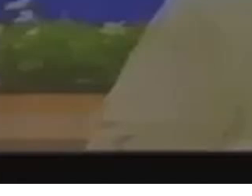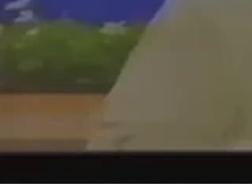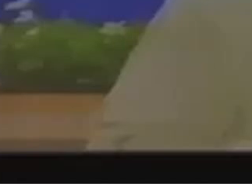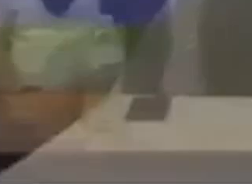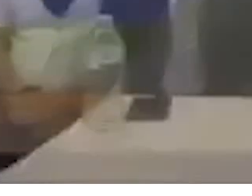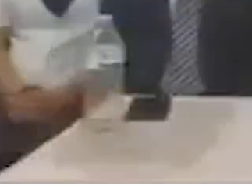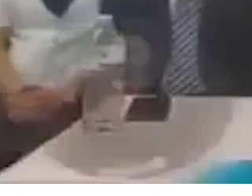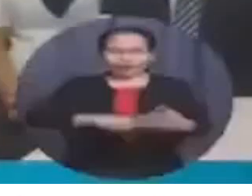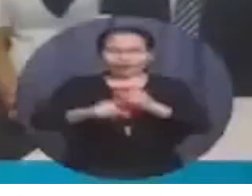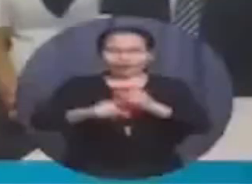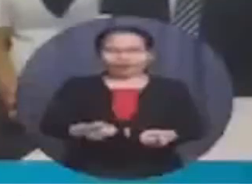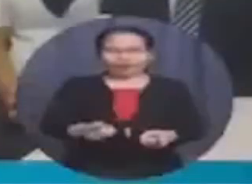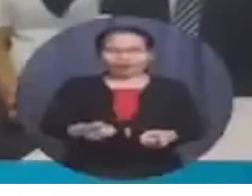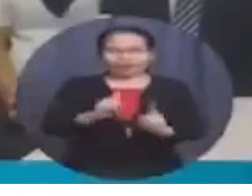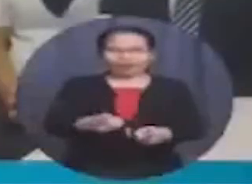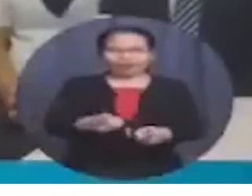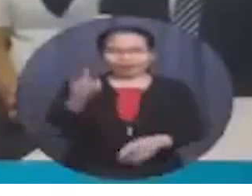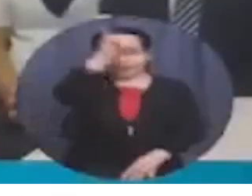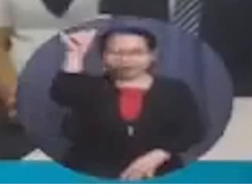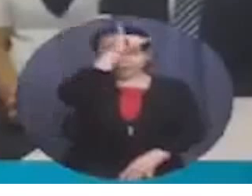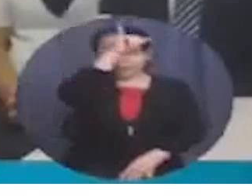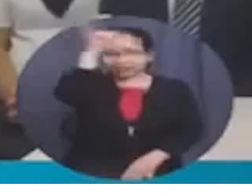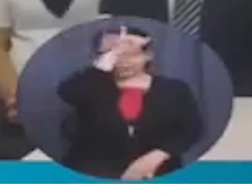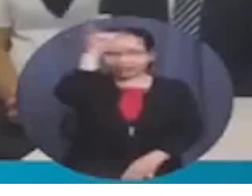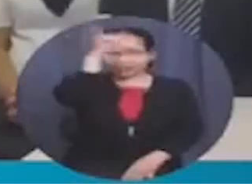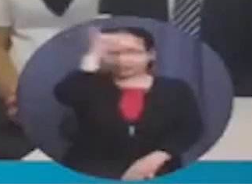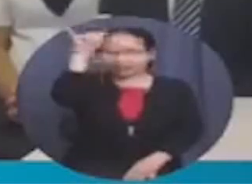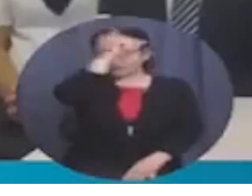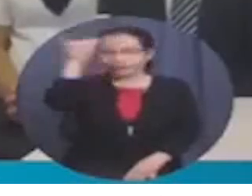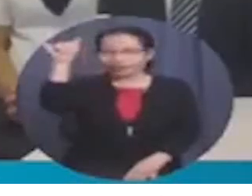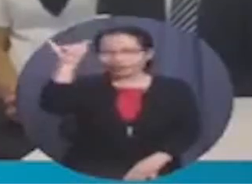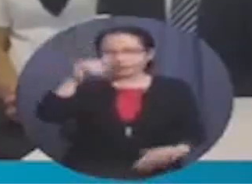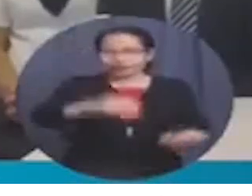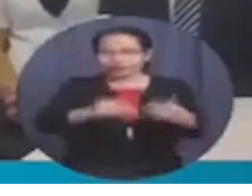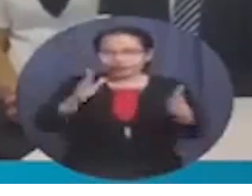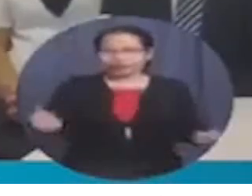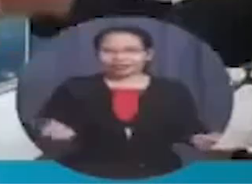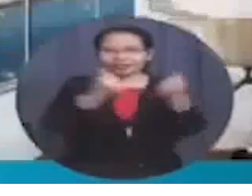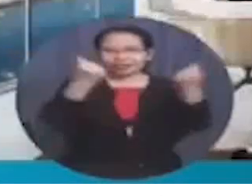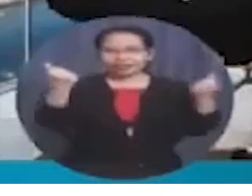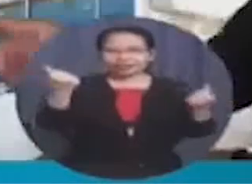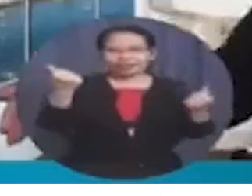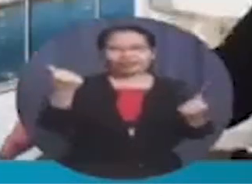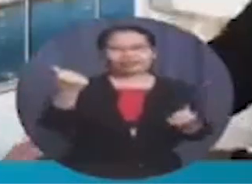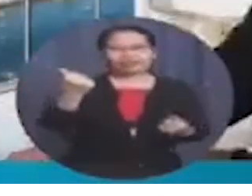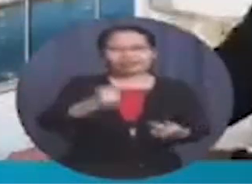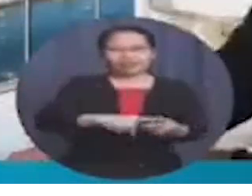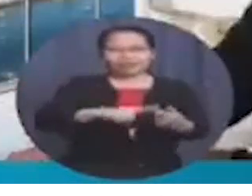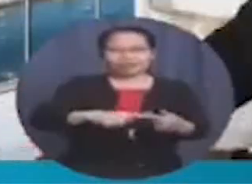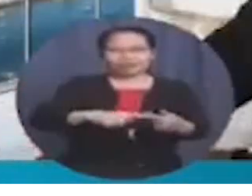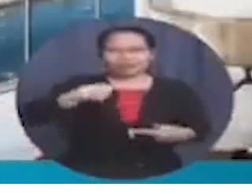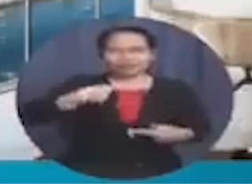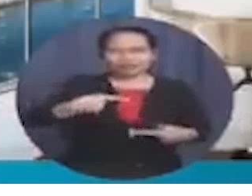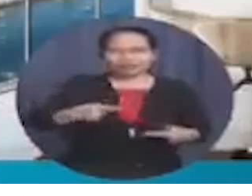ang sagot ng gago. Gago talaga yan. Kayo, yung puno mo, hinahamon ko, ireto mo ako sa Papa sa